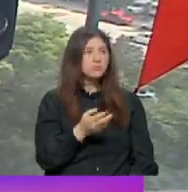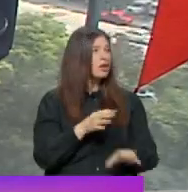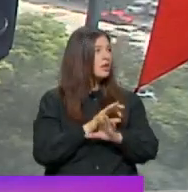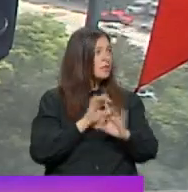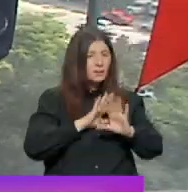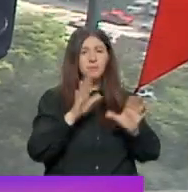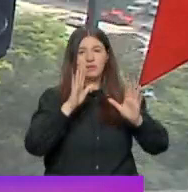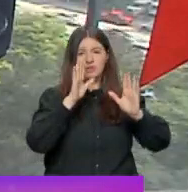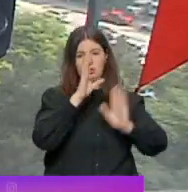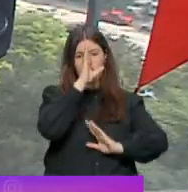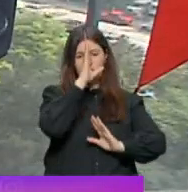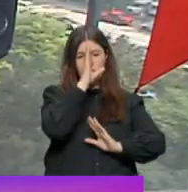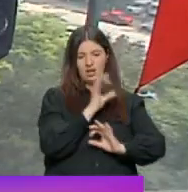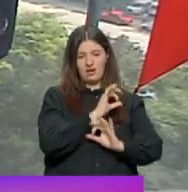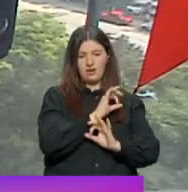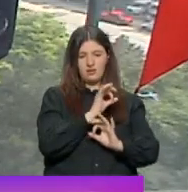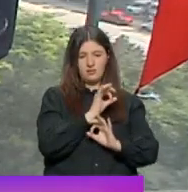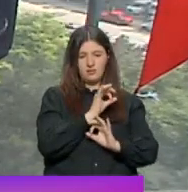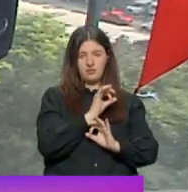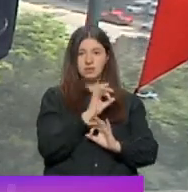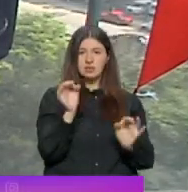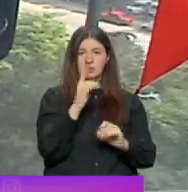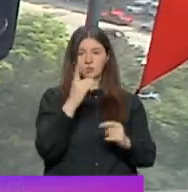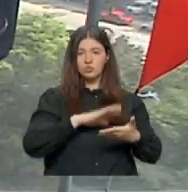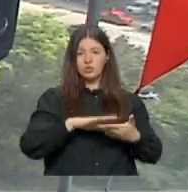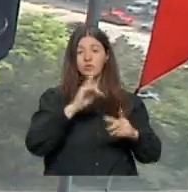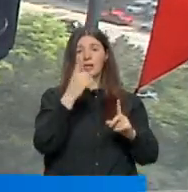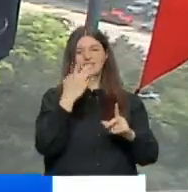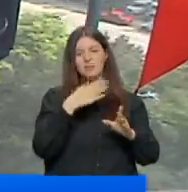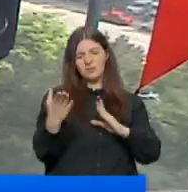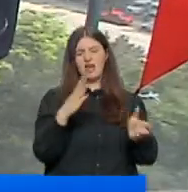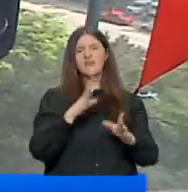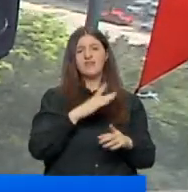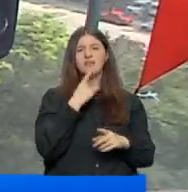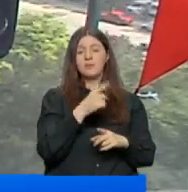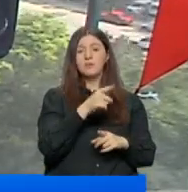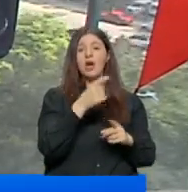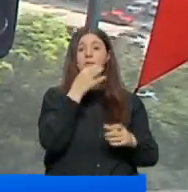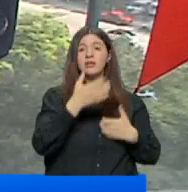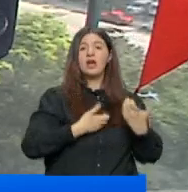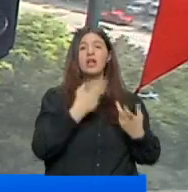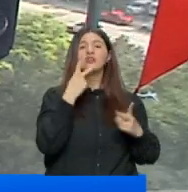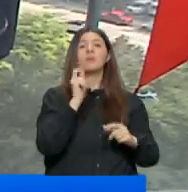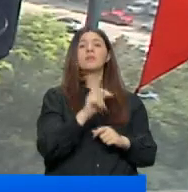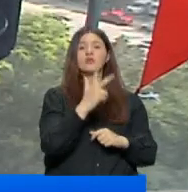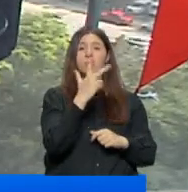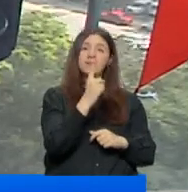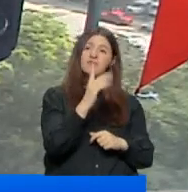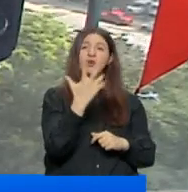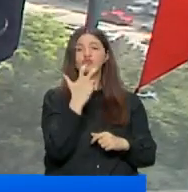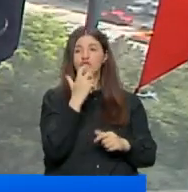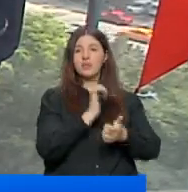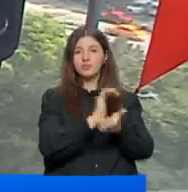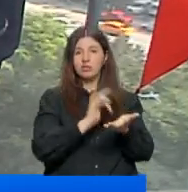tamamen subjektif bir düzenleme ama bunun bir karşılığı olarak haber kaynağında açıklamazsan bir yıldan 3 yıla kadar hapis